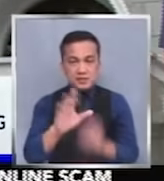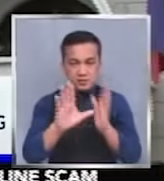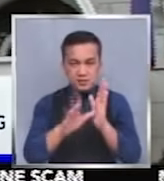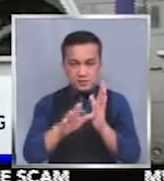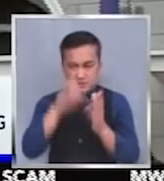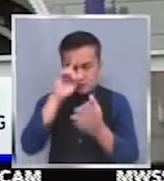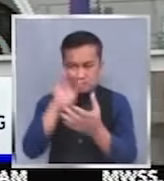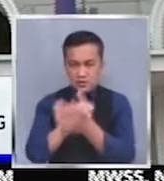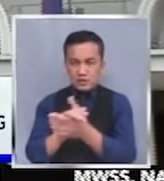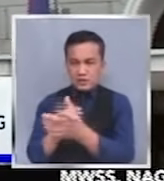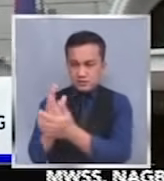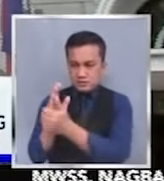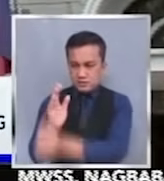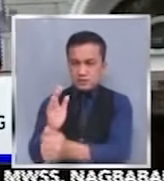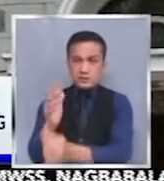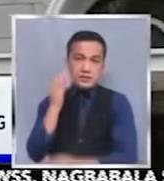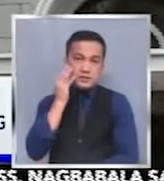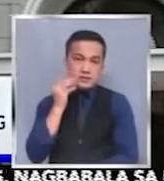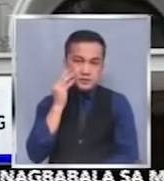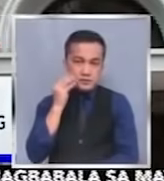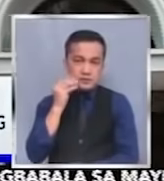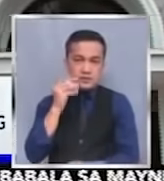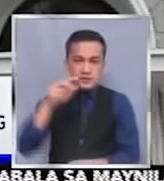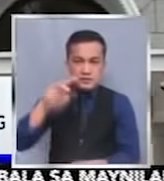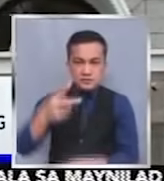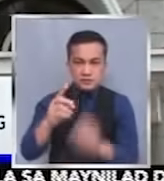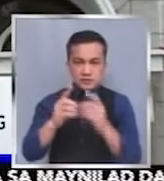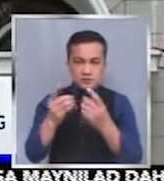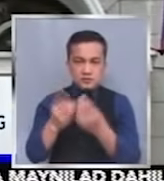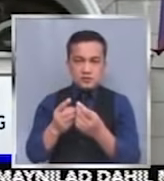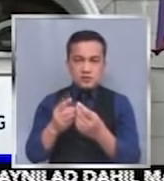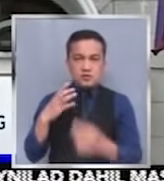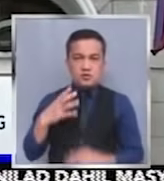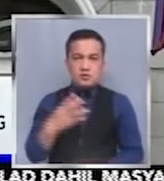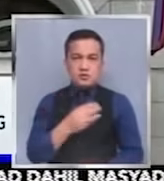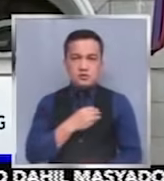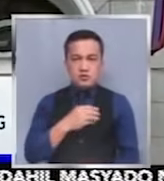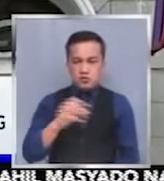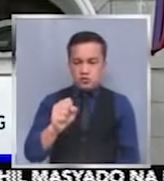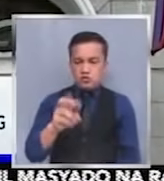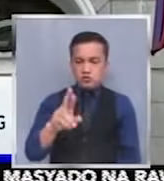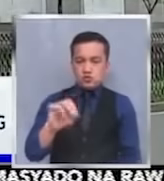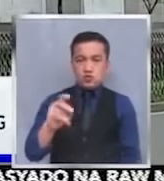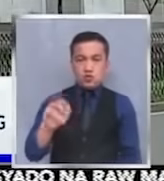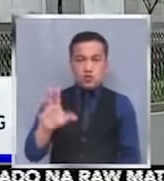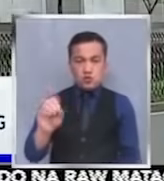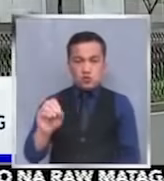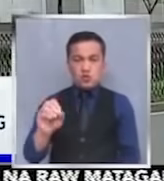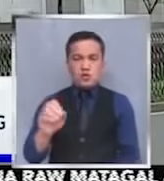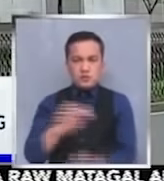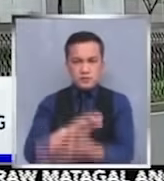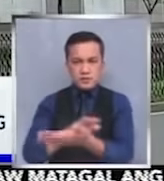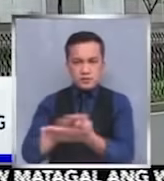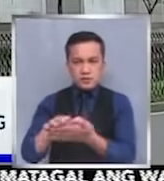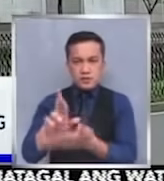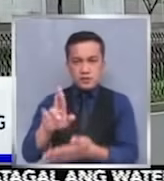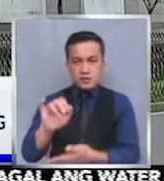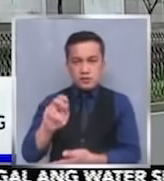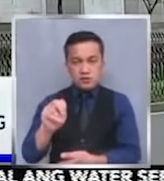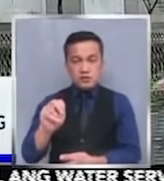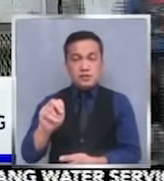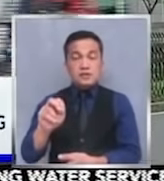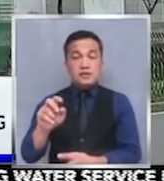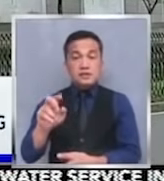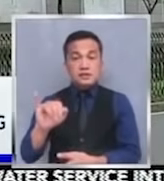at karanasan ni 2nd Division Presiding Commissioner Socorro Inting. Maayos daw ang record ni Inting dahil bago ito maupo sa